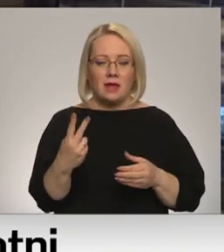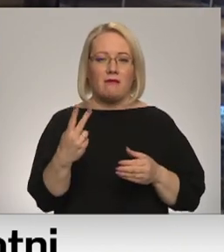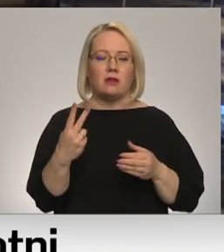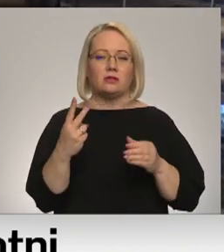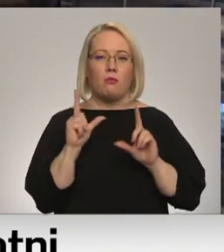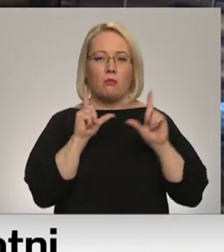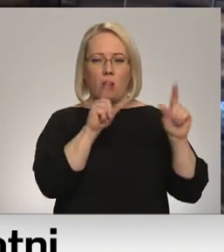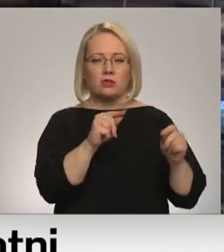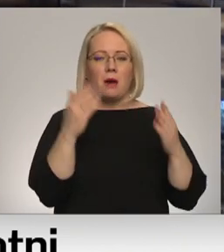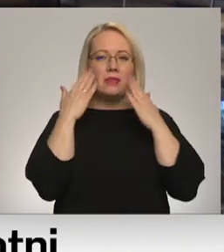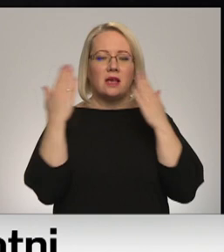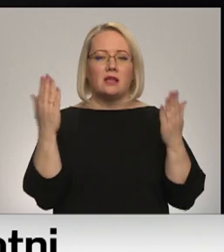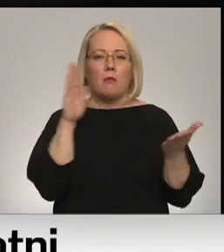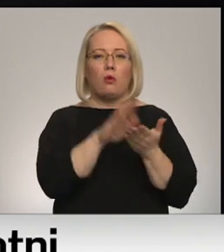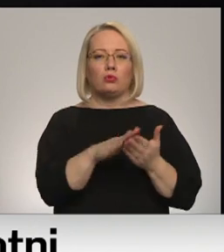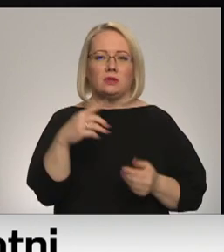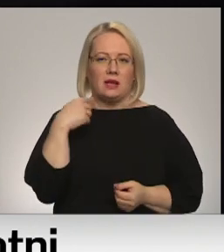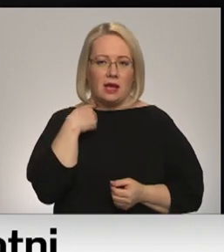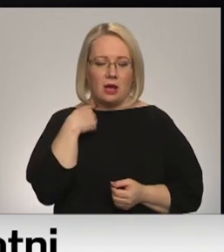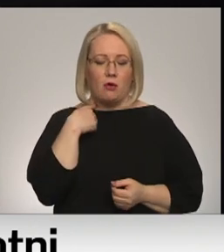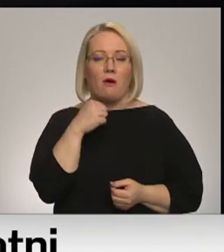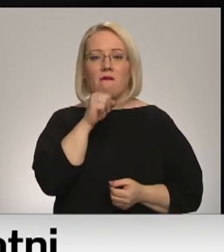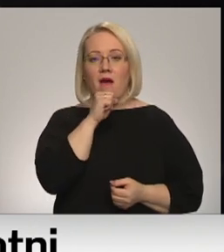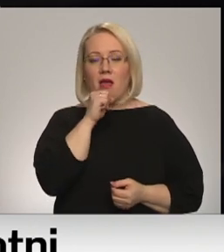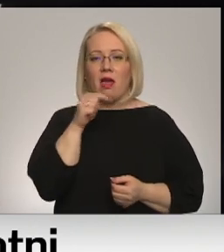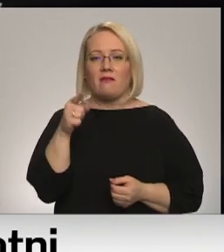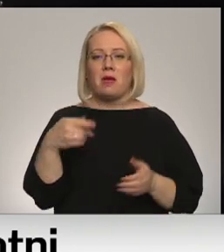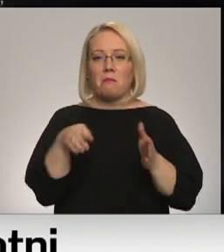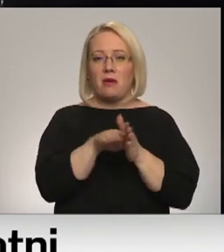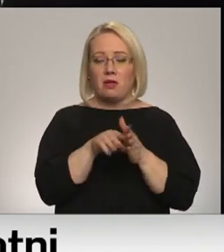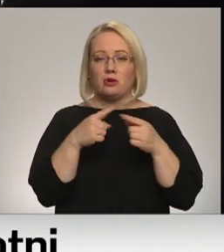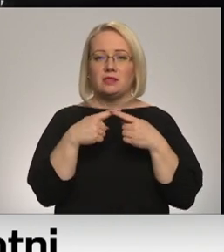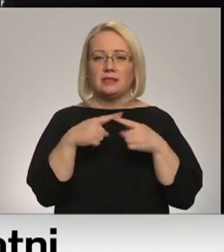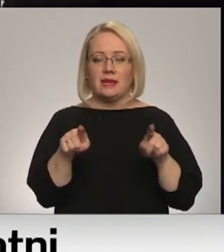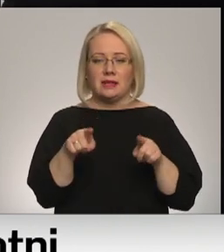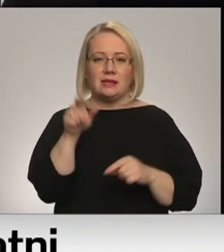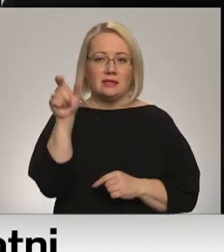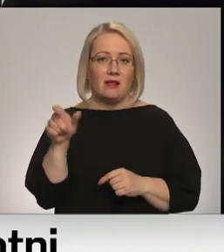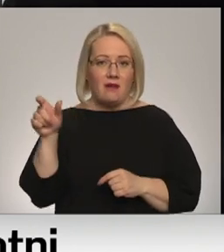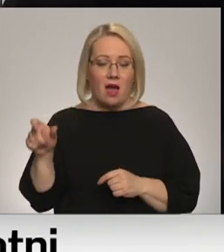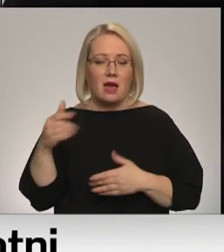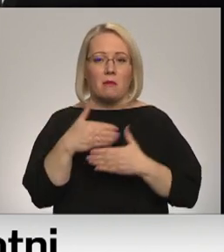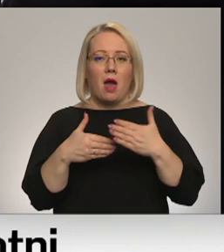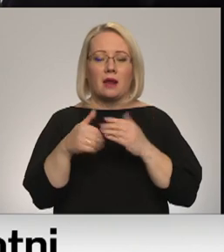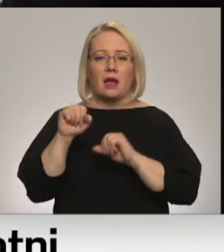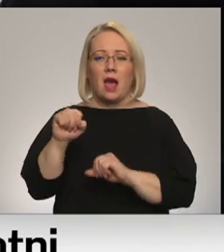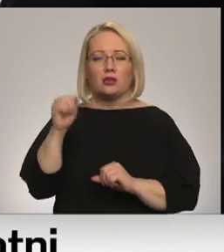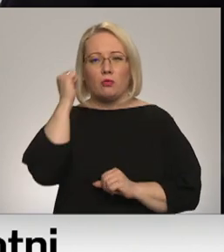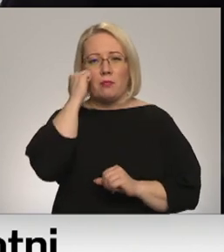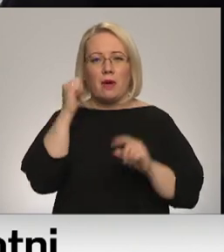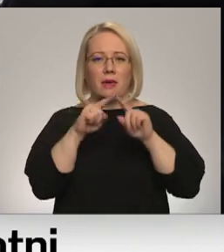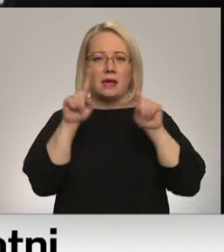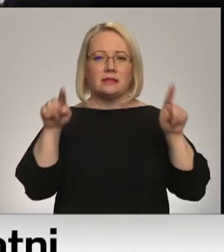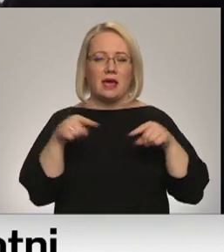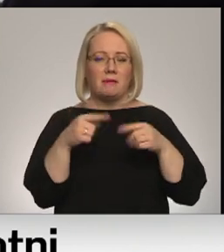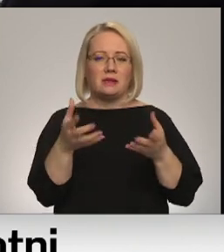devās nezināmajā uz Rīgu. Vēlāk viņiem pievienojušies arī citi tērbetnieki. Barikāžu piemiņas zīmes gan esot